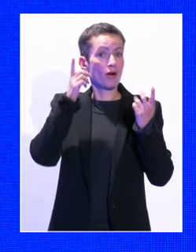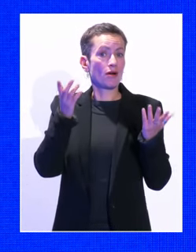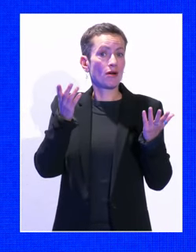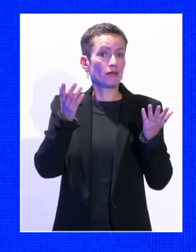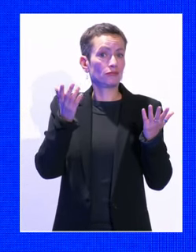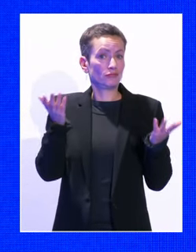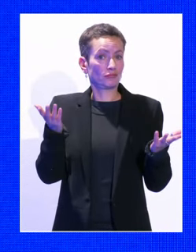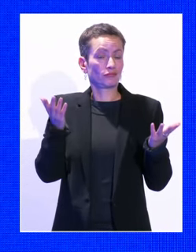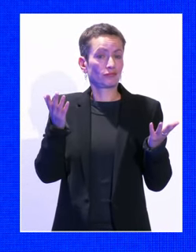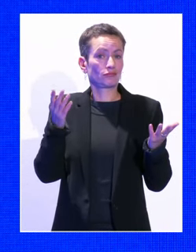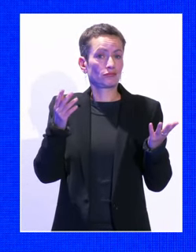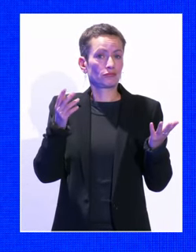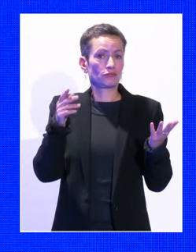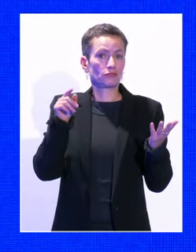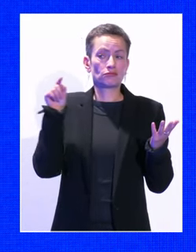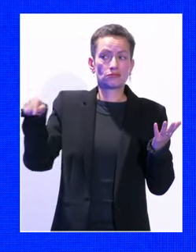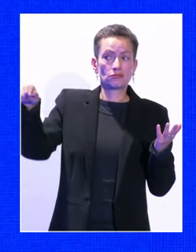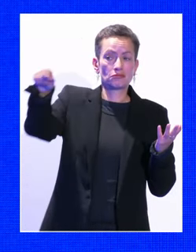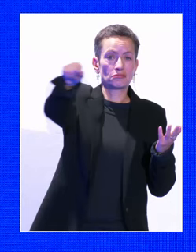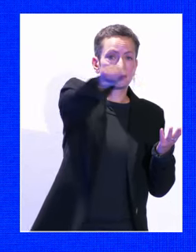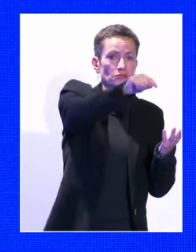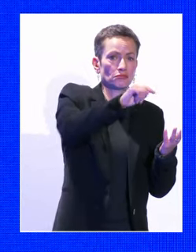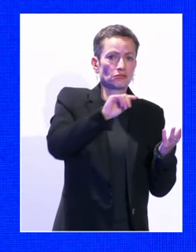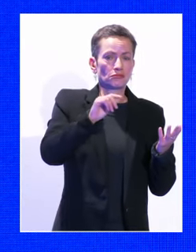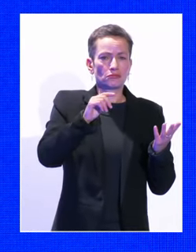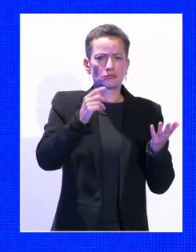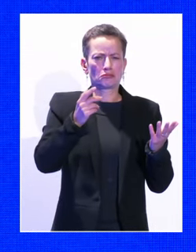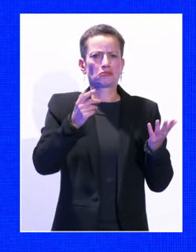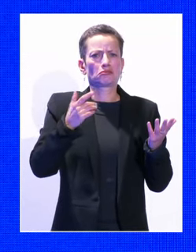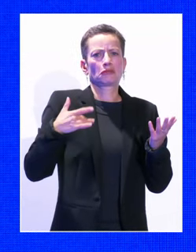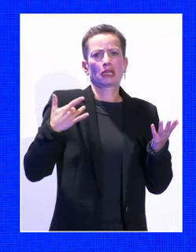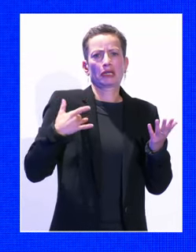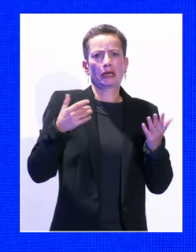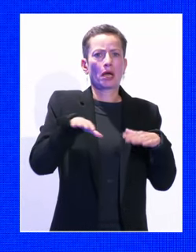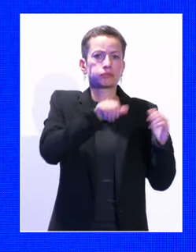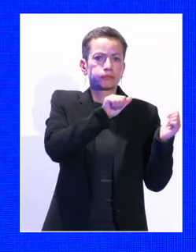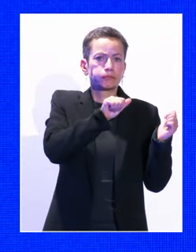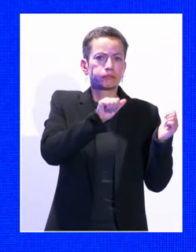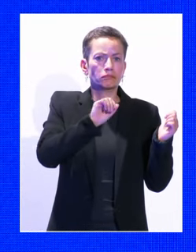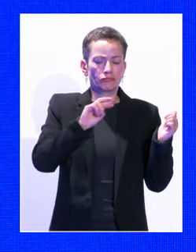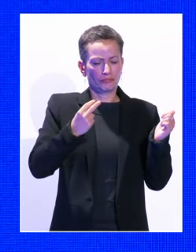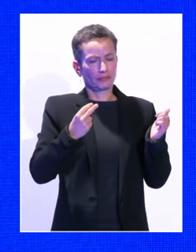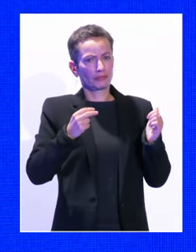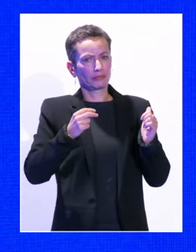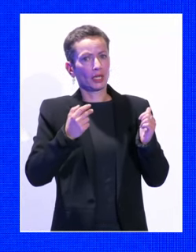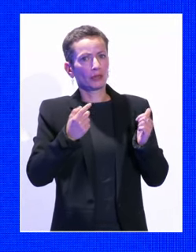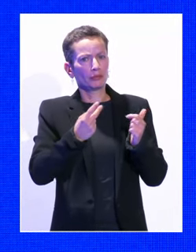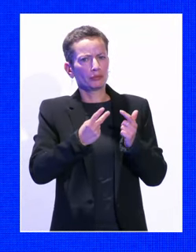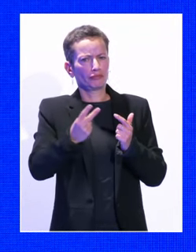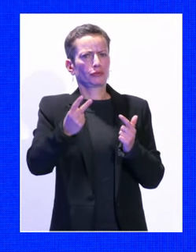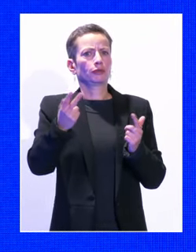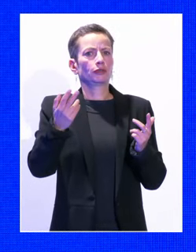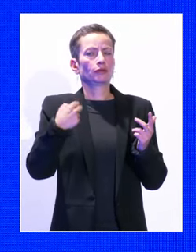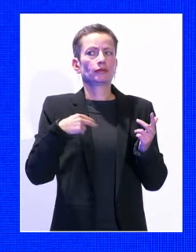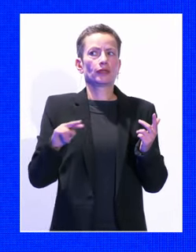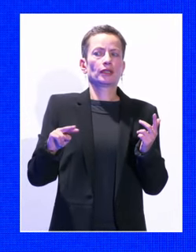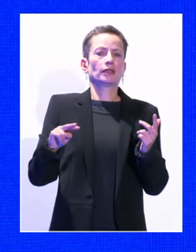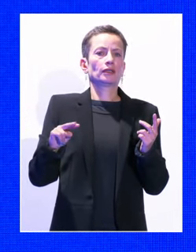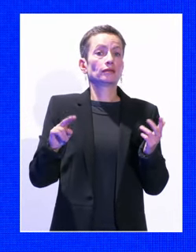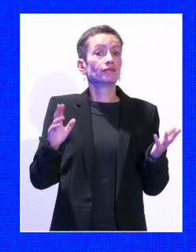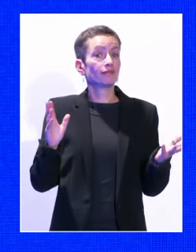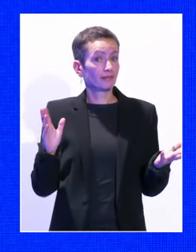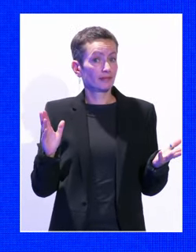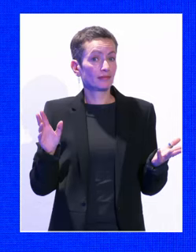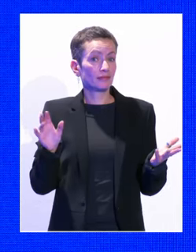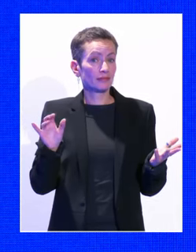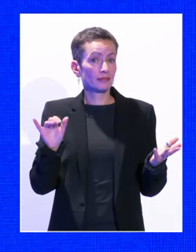de remise en cause et de désintérêt qui s'additionne en multipliant leurs effets. Qui peut prétendre, qui